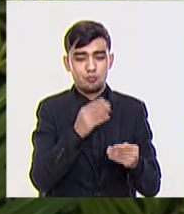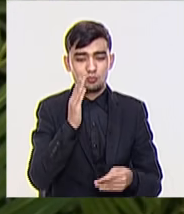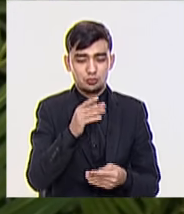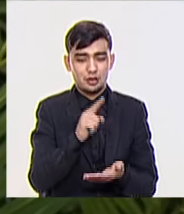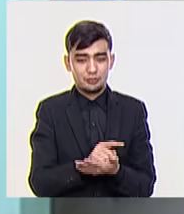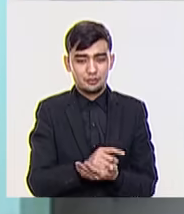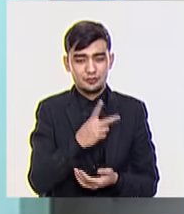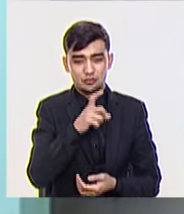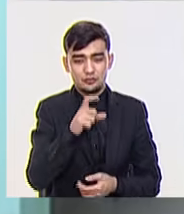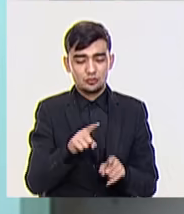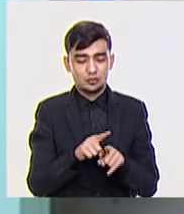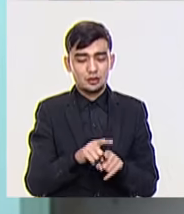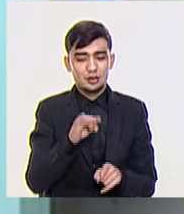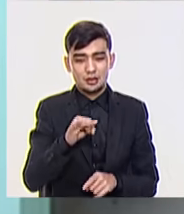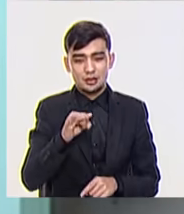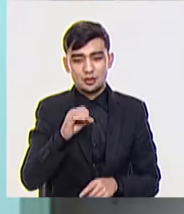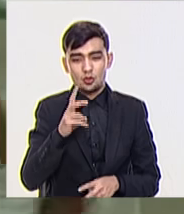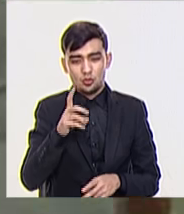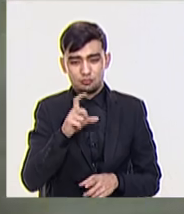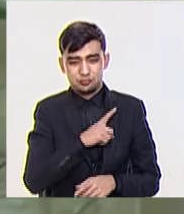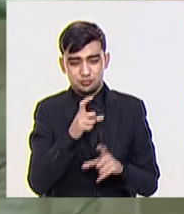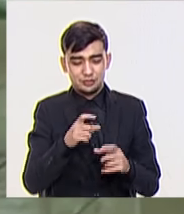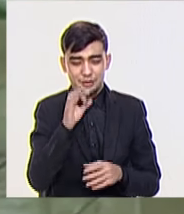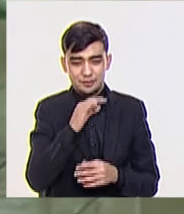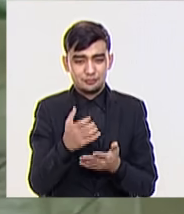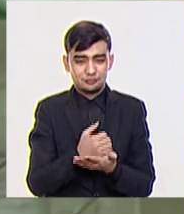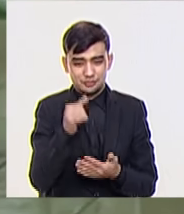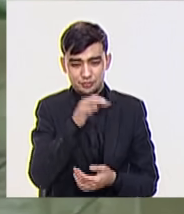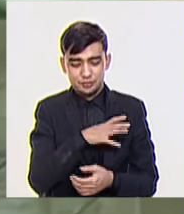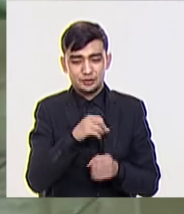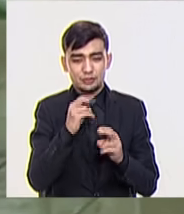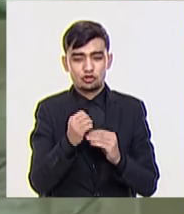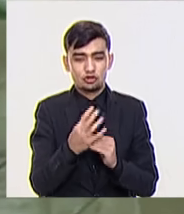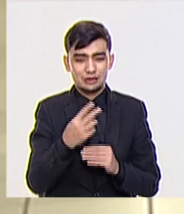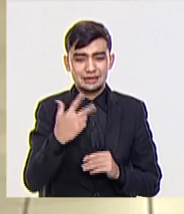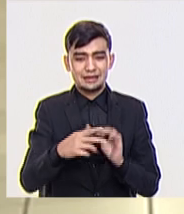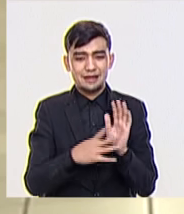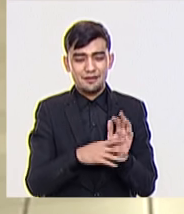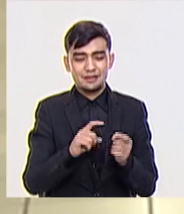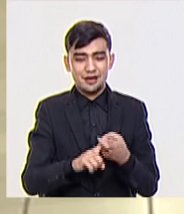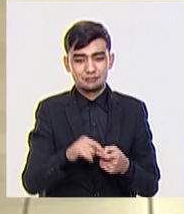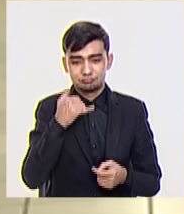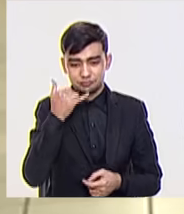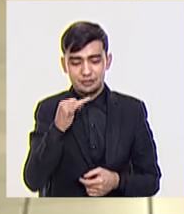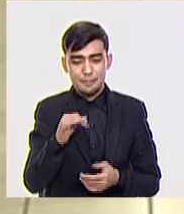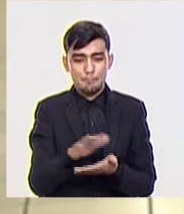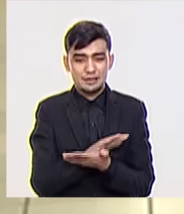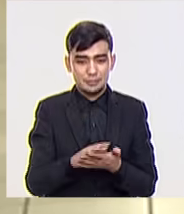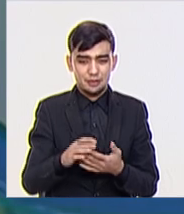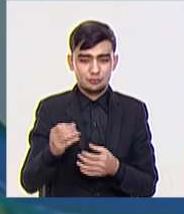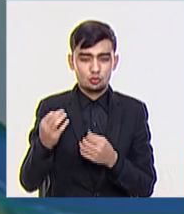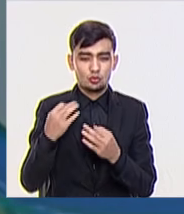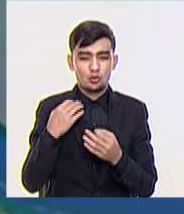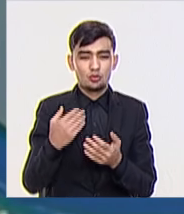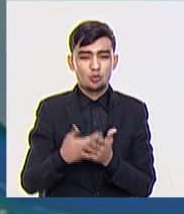етіледі. Екеуі де. Мамандар дәрі таппаған науқастарға бірыңғай дистрибьютордың 1439 байланыс орталығына хабарласып, тегін ақпарат алуға кеңес